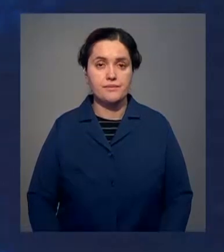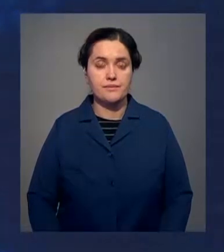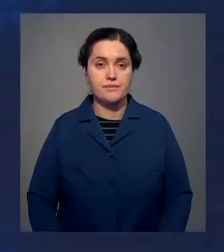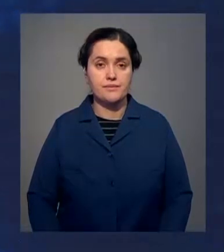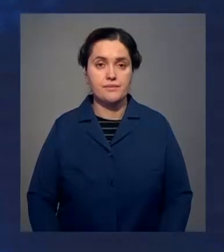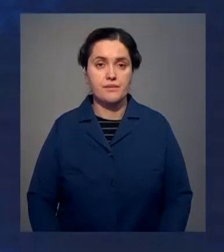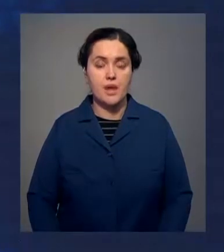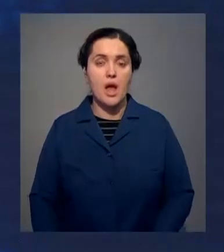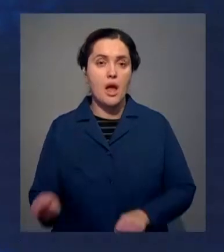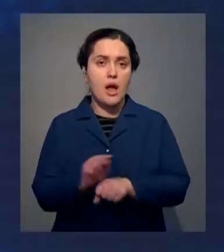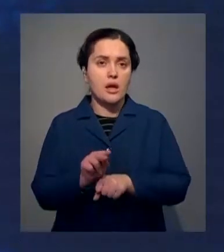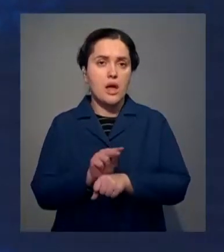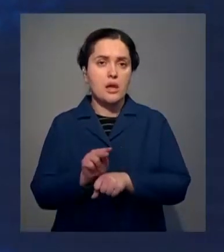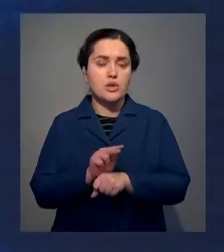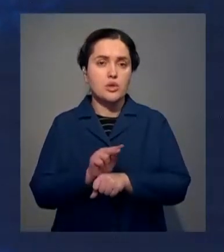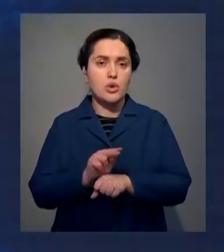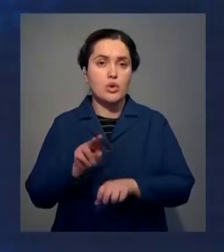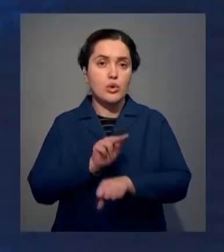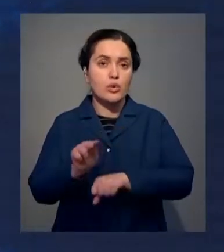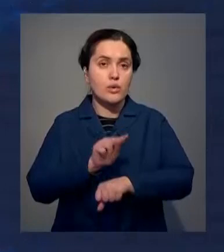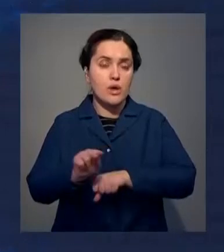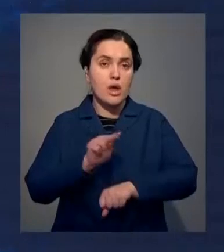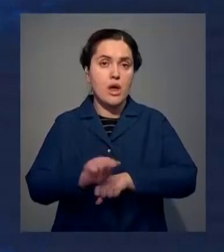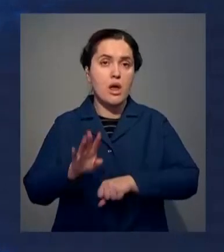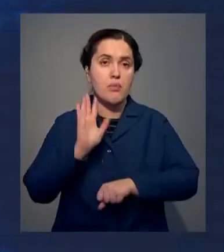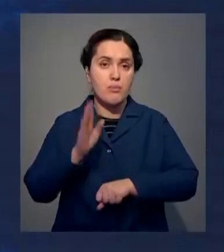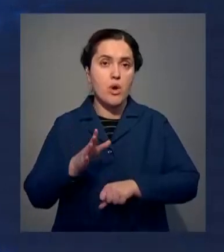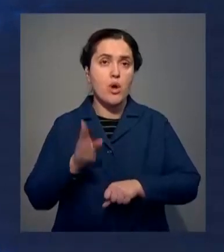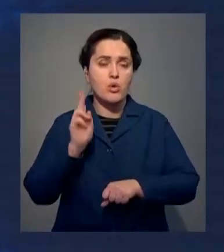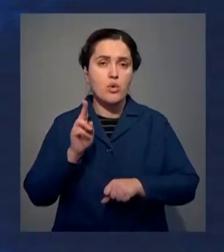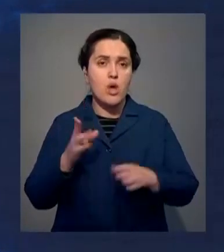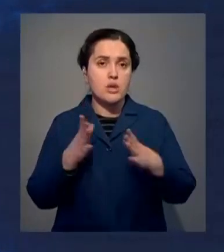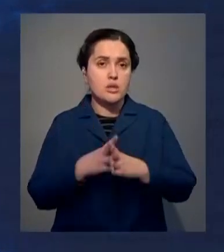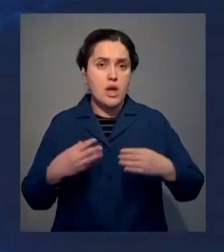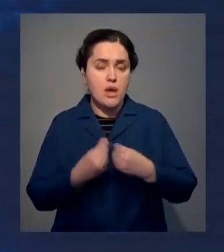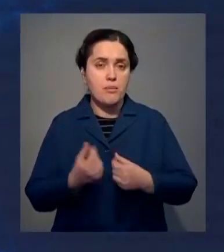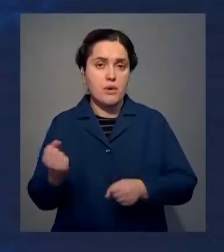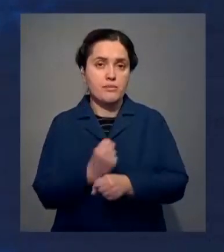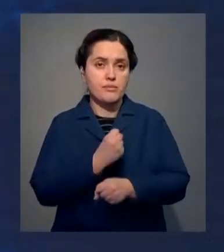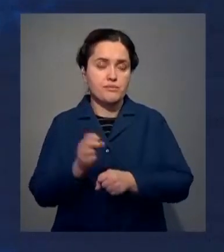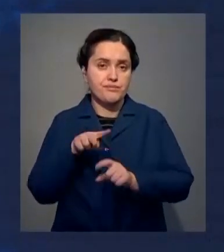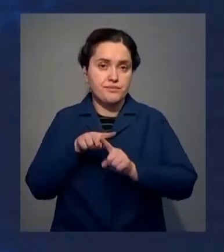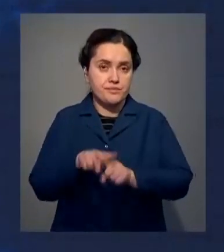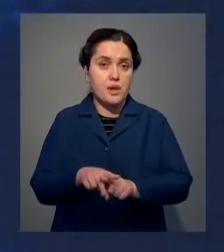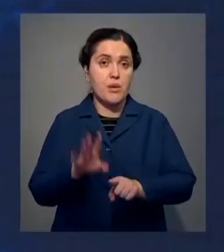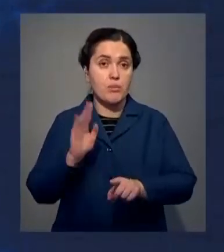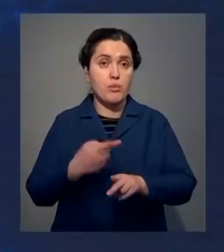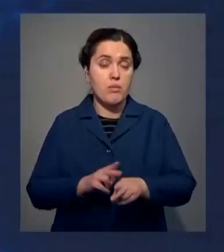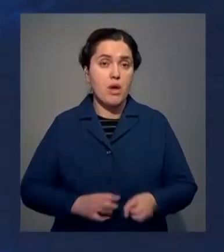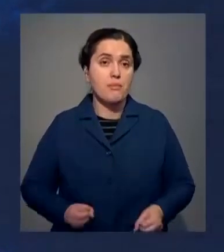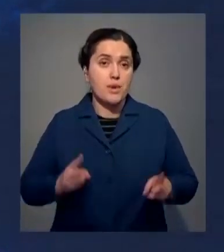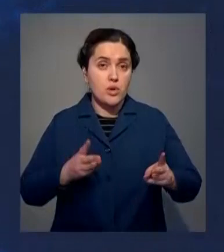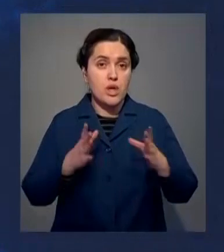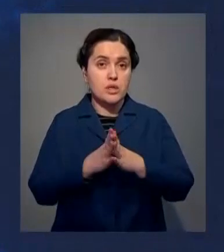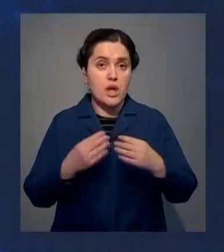Продолжаем выпуск. Проходить коррекционные курсы предлагают обязать семейных дебоширов в Казахстане. Несмотря на принимаемые меры, преступность в семейно-бытовой